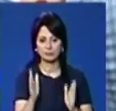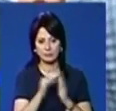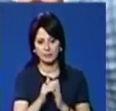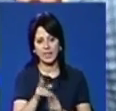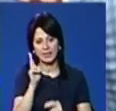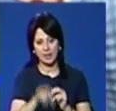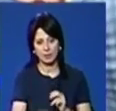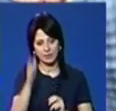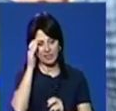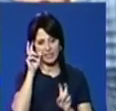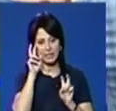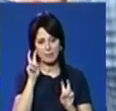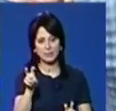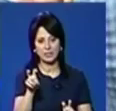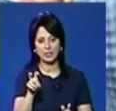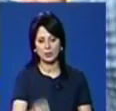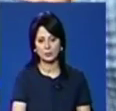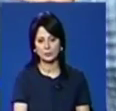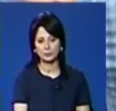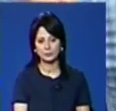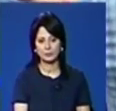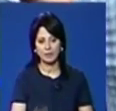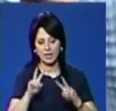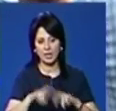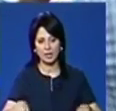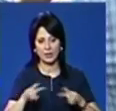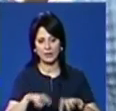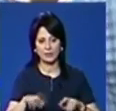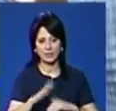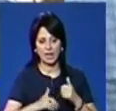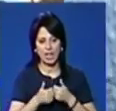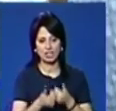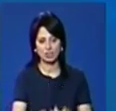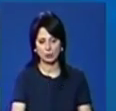დამთავრებული სამეცნიერო კვლევის ხელშეწყობით.